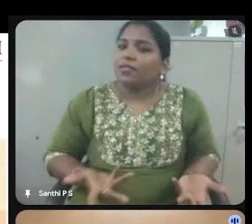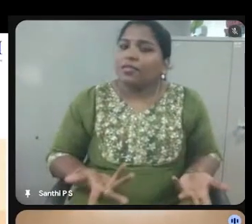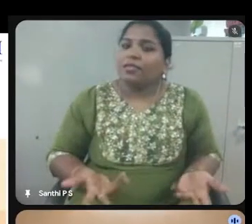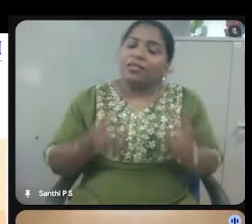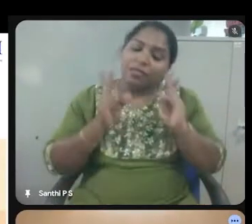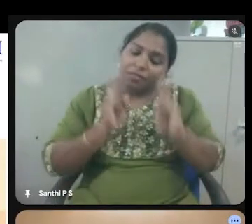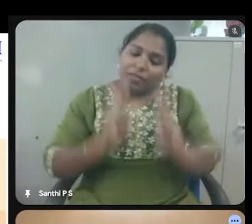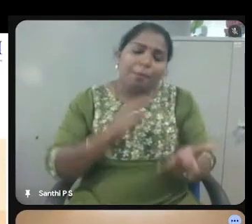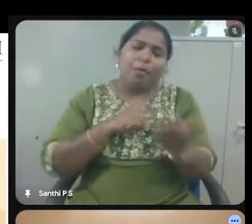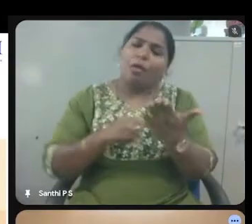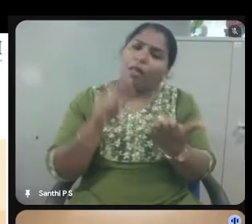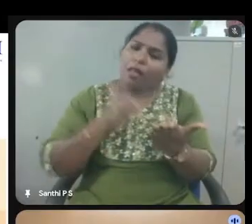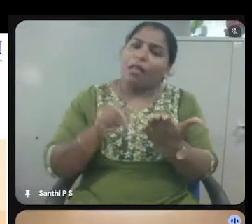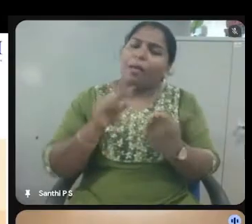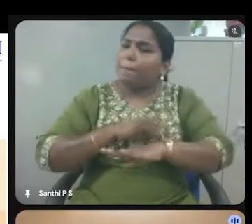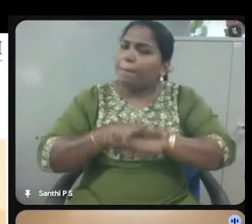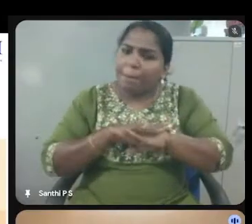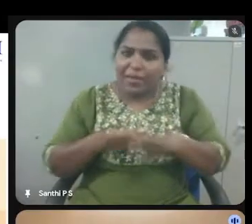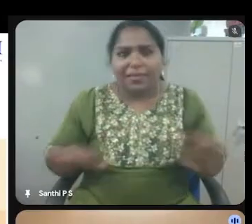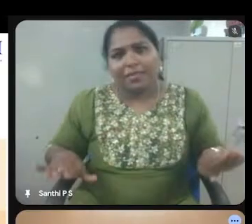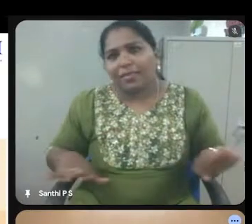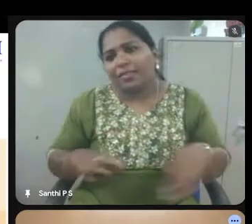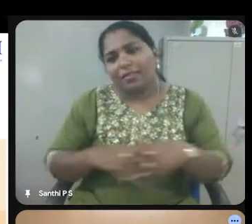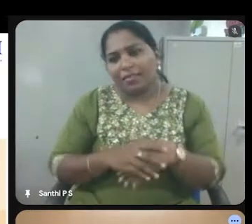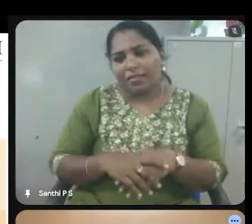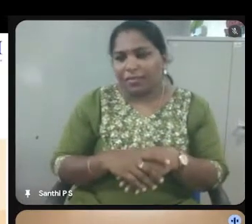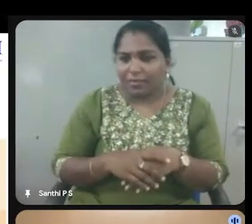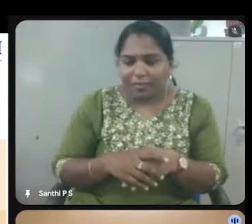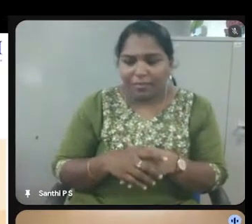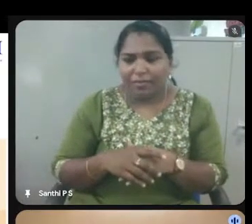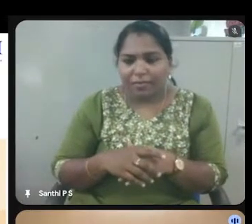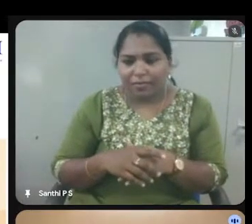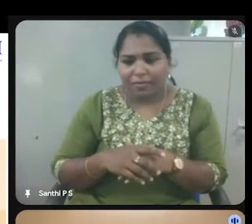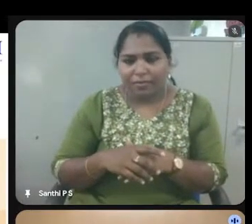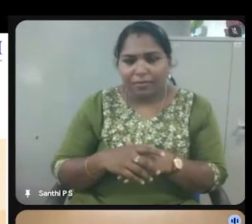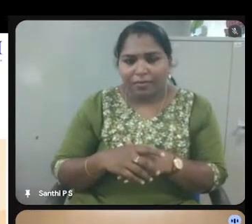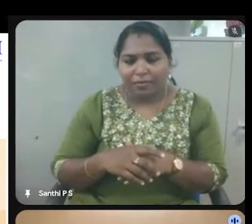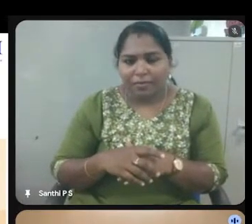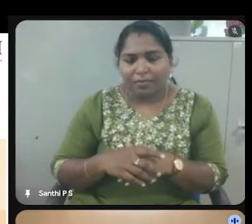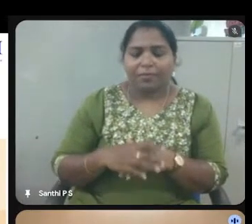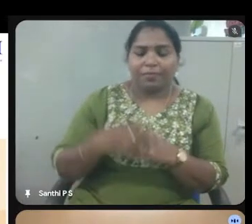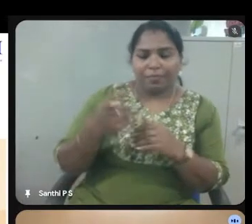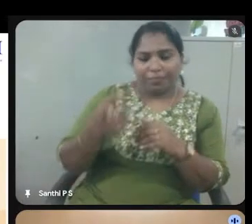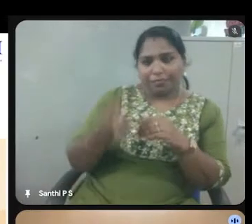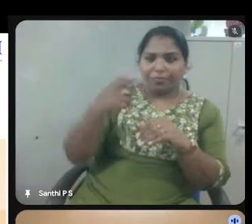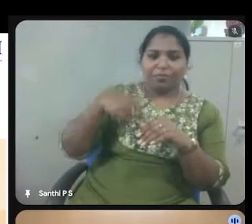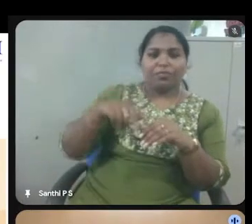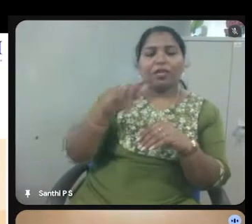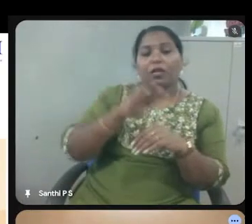തിരിച്ചു വരുന്നുണ്ട്. പിന്നെ ഇപ്പൊ നമ്മൾ ഇത്രയും കുട്ടികളുടെ സ്ക്രീൻ ടൈമിനെ കുറിച്ചാണ് അല്ലെ,